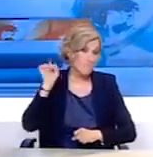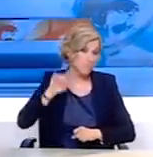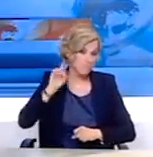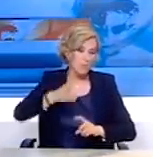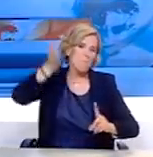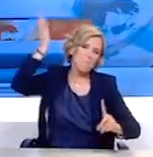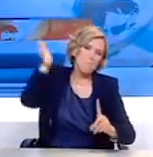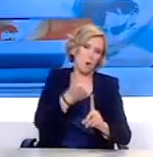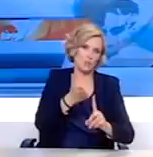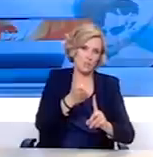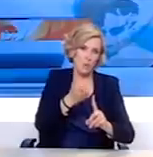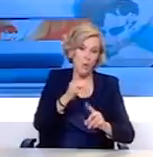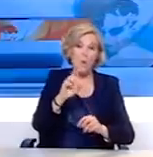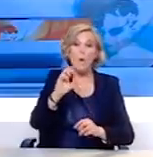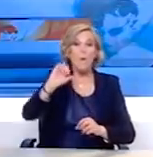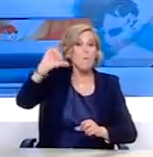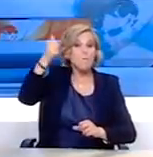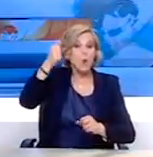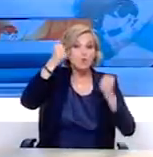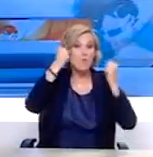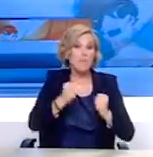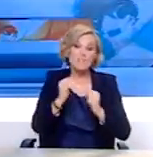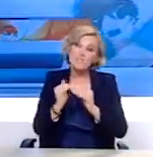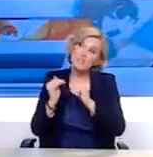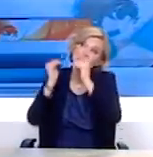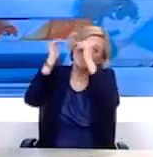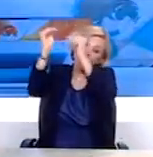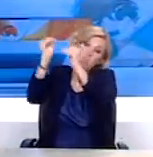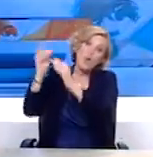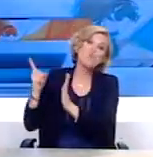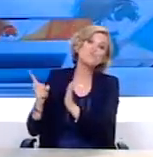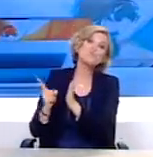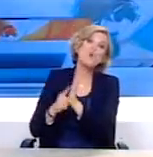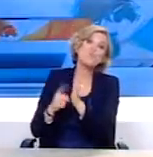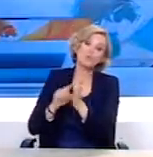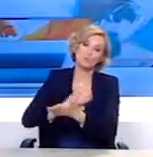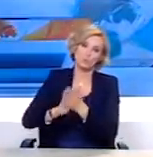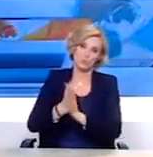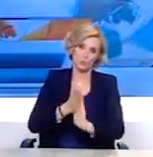καταλάβουν ότι σε αυτή τη δύσκολη συγκυρία δεν υπάρχουν εκπτώσεις για κανέναν.